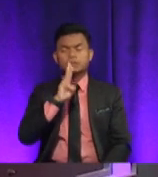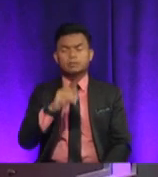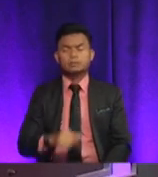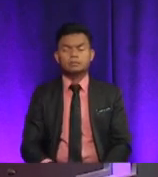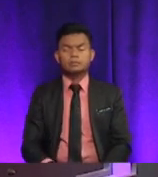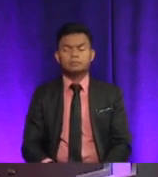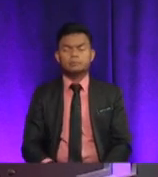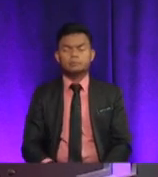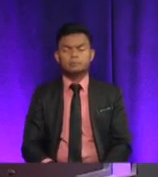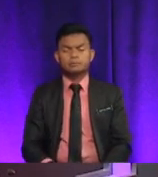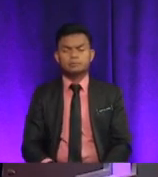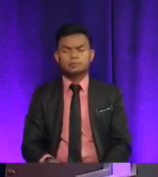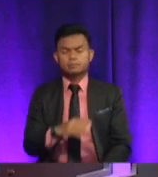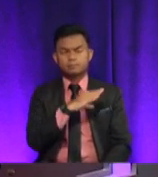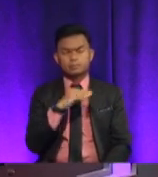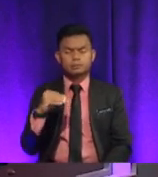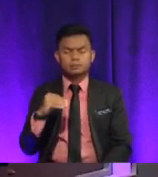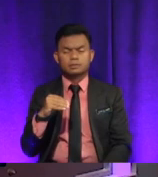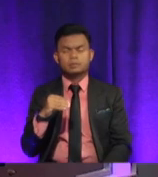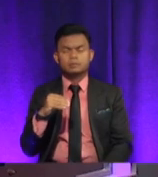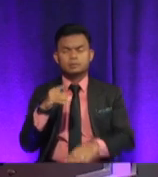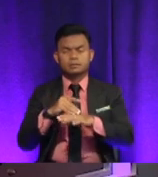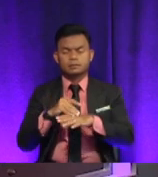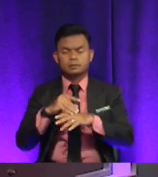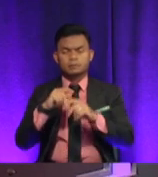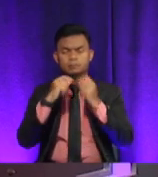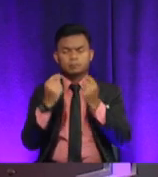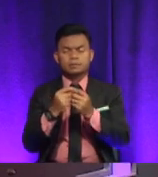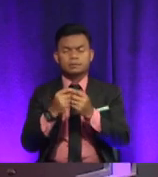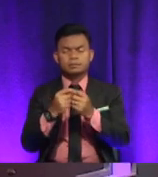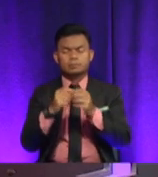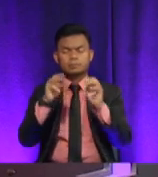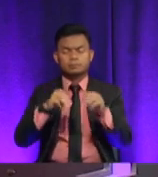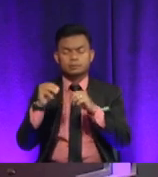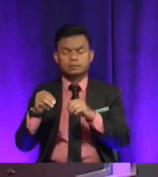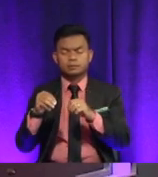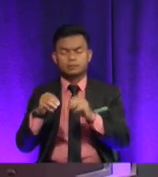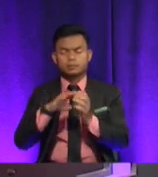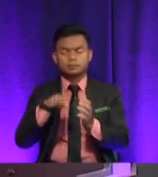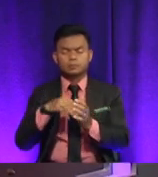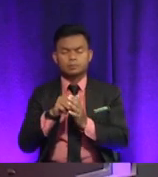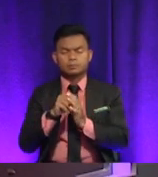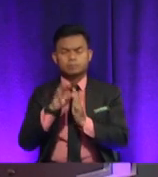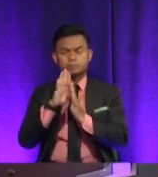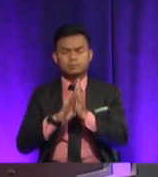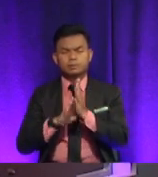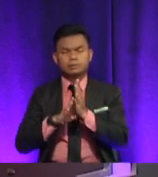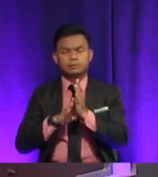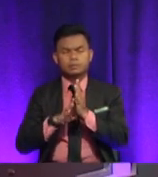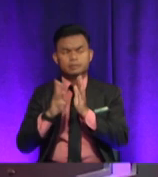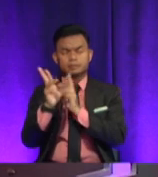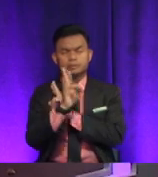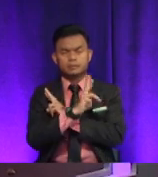dibawa ke tempat mereka berhenti rehat yaitu di mana di dalam hutan tadi oke Ini diceritakan pada maksud